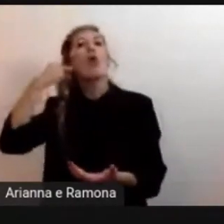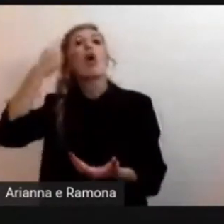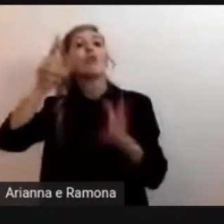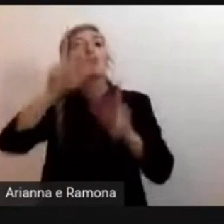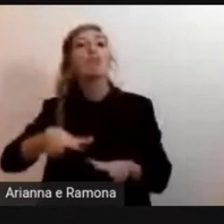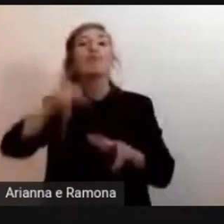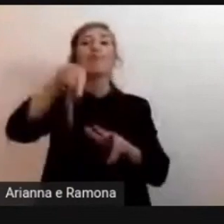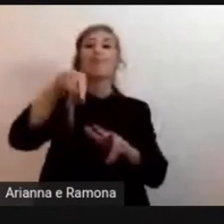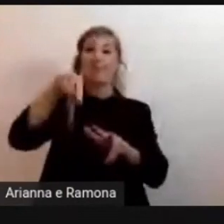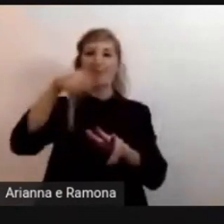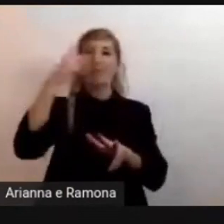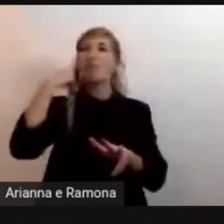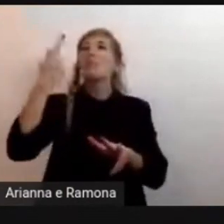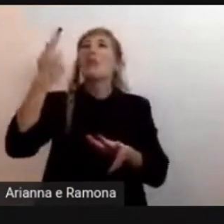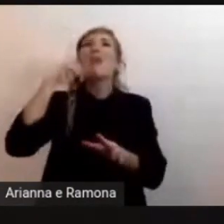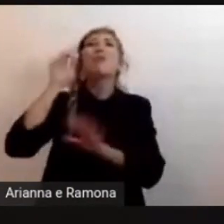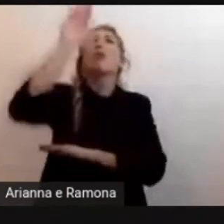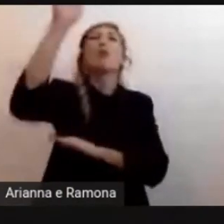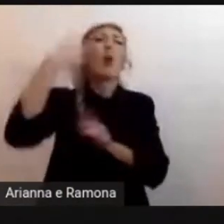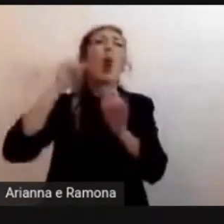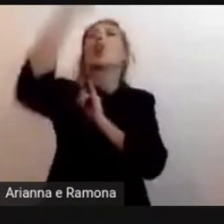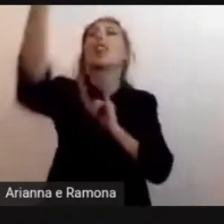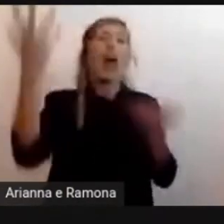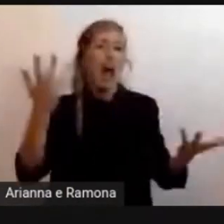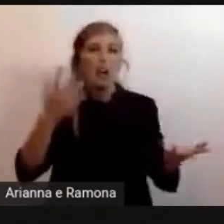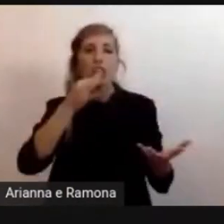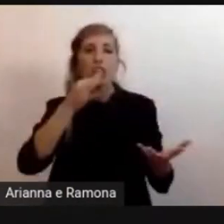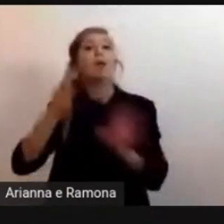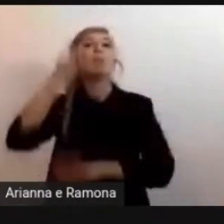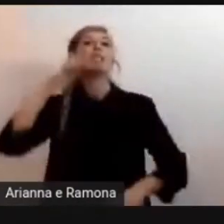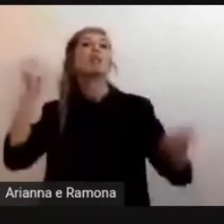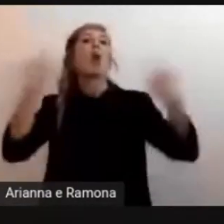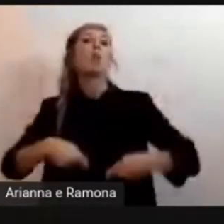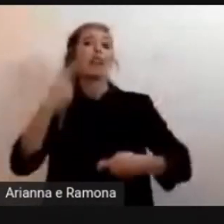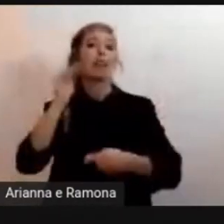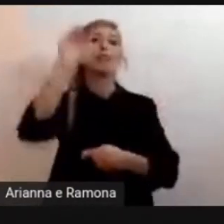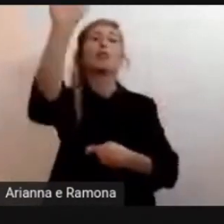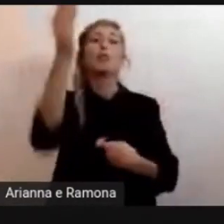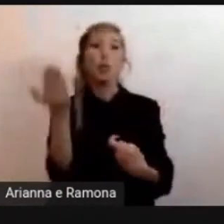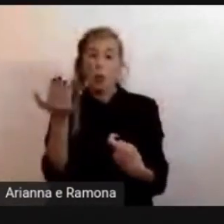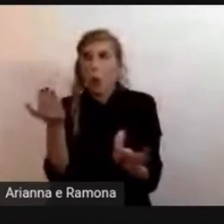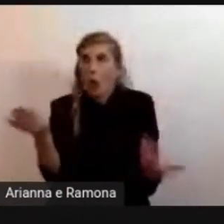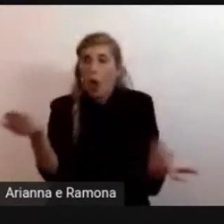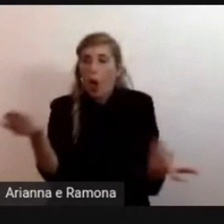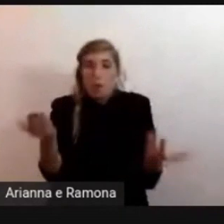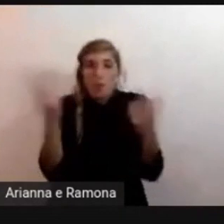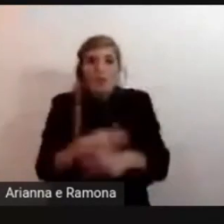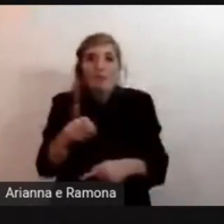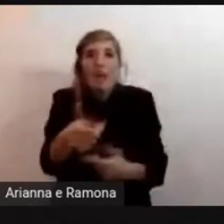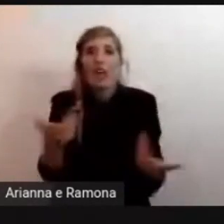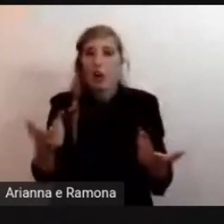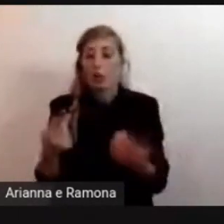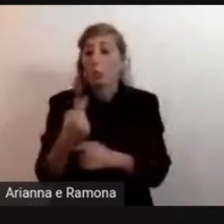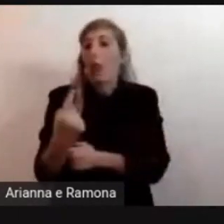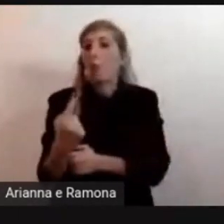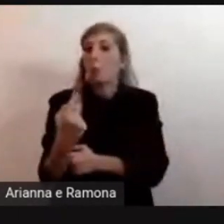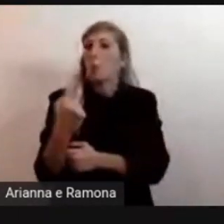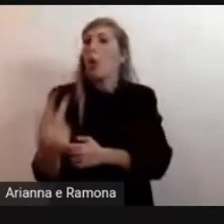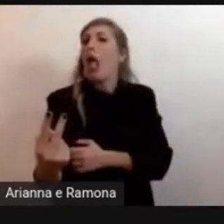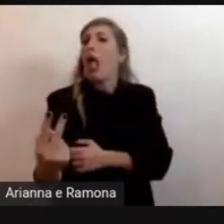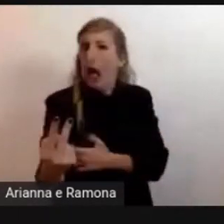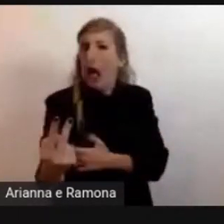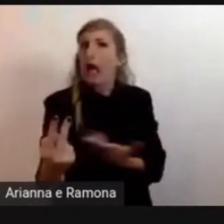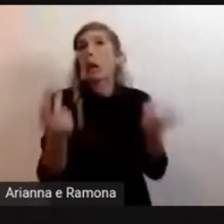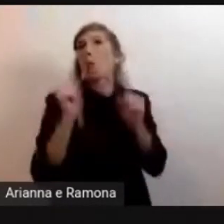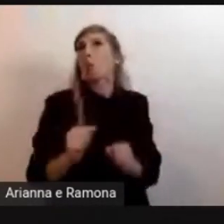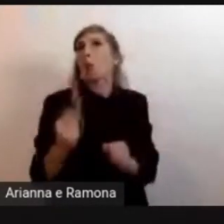siderali lontane che da questa scommessa sul futuro in un po perché che forse ha un animo due anni